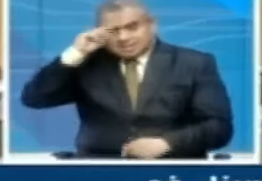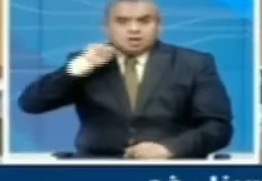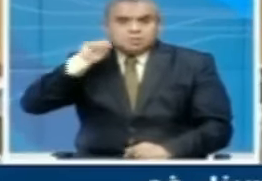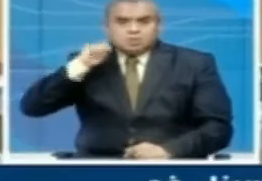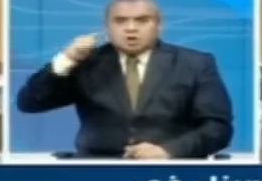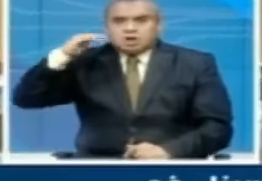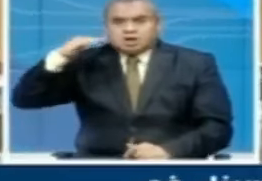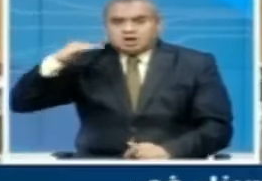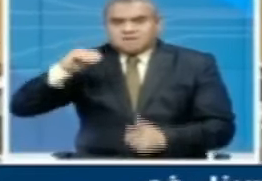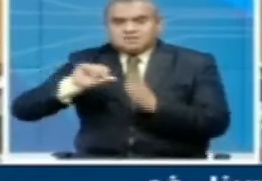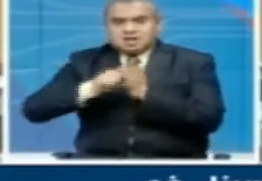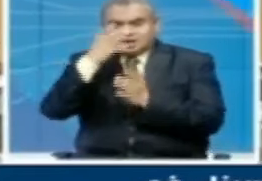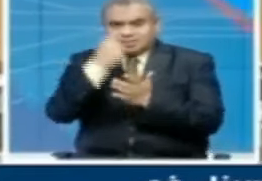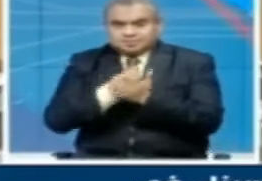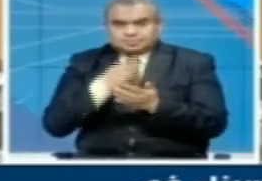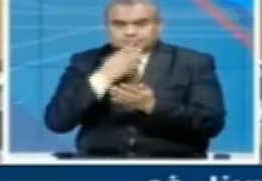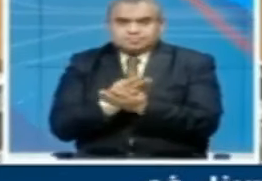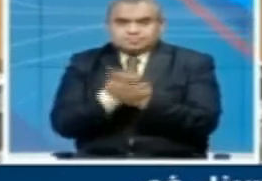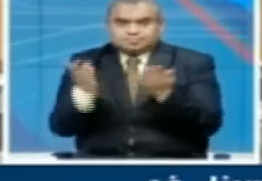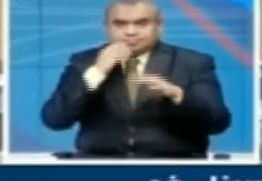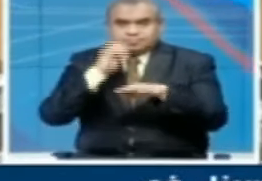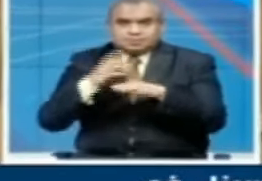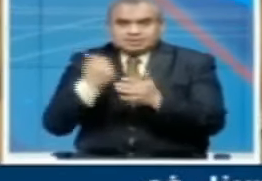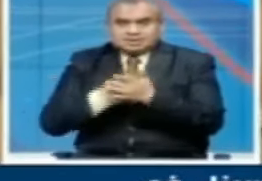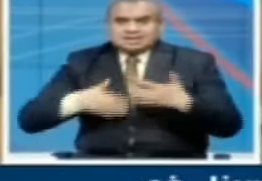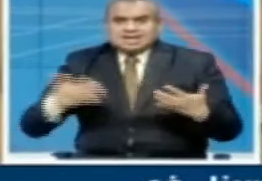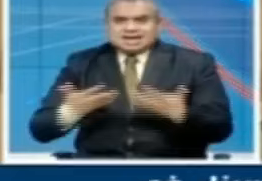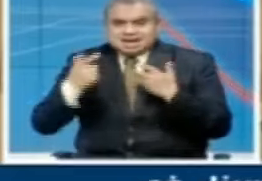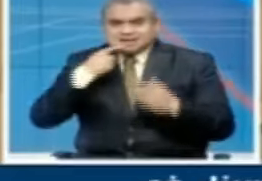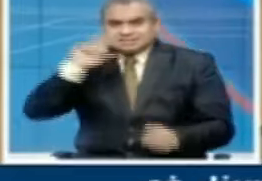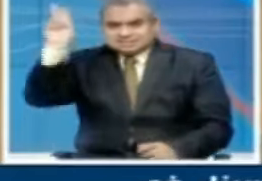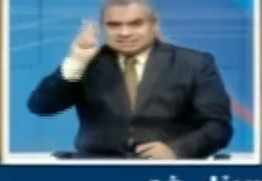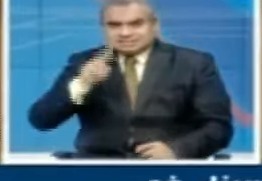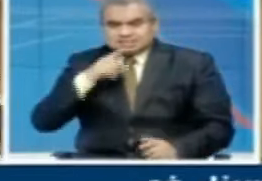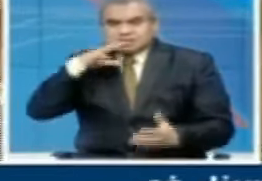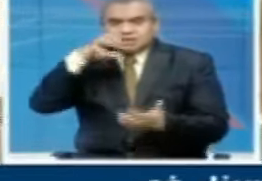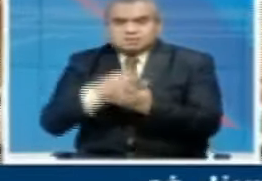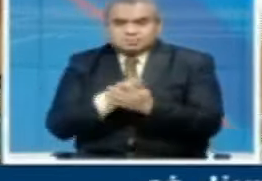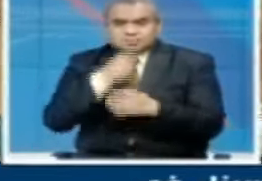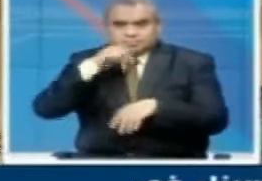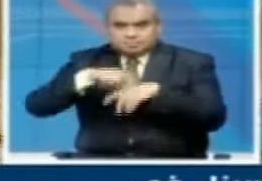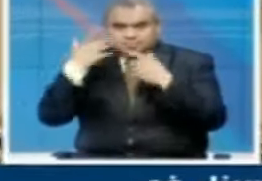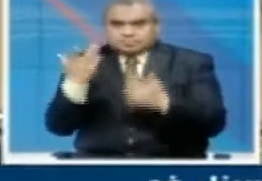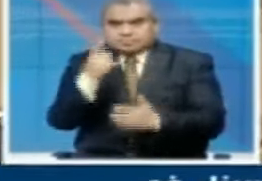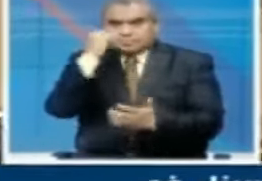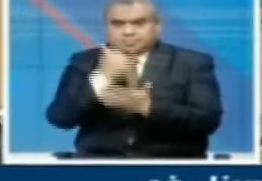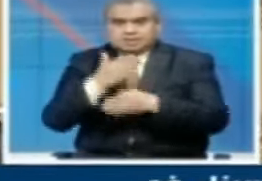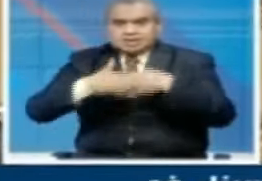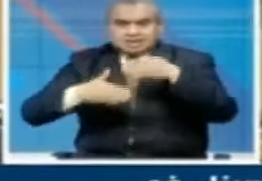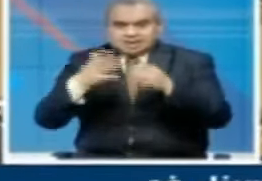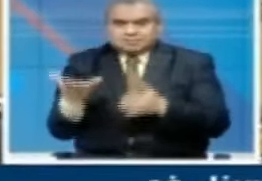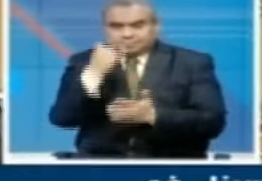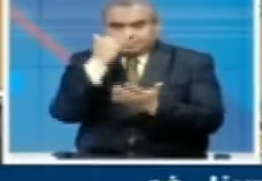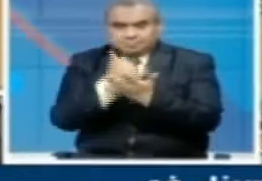مرحلة أولى يتم طرحها احتفالا بأعياد تحرير سيناء، يتم التعاقد عبر موقع الهيئة العامة للاستثمار،